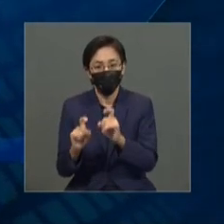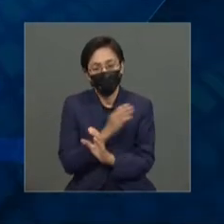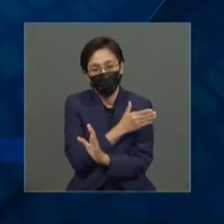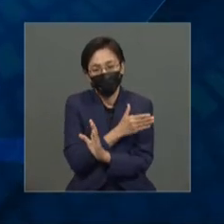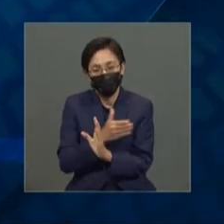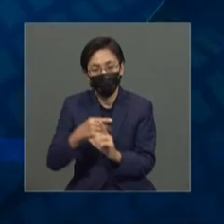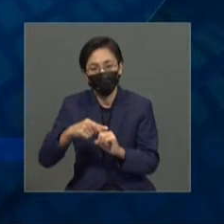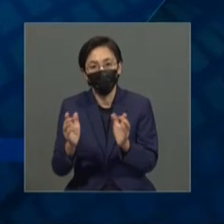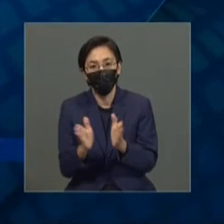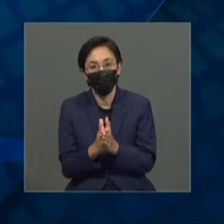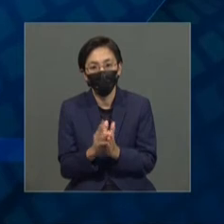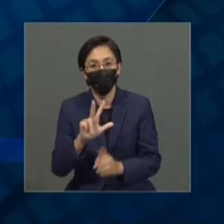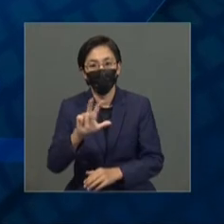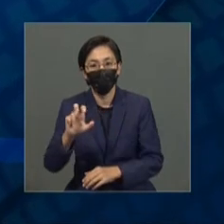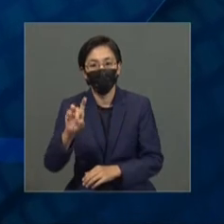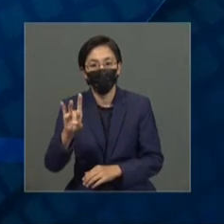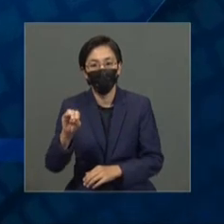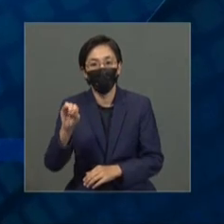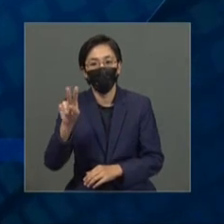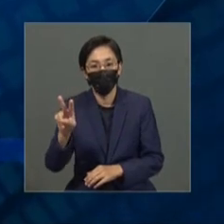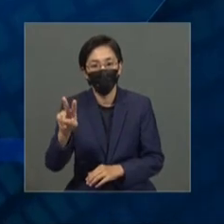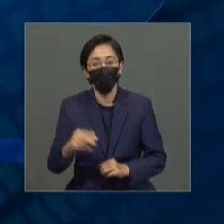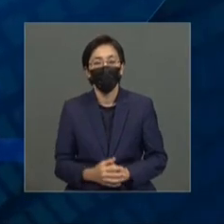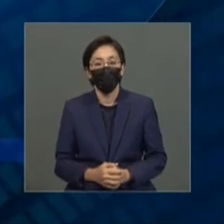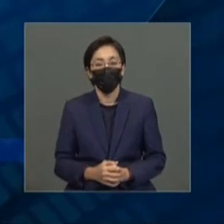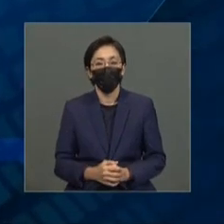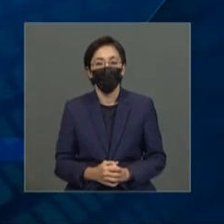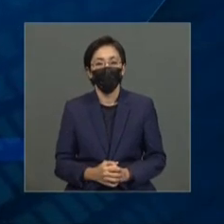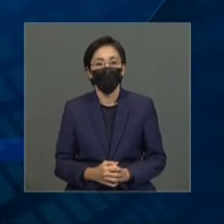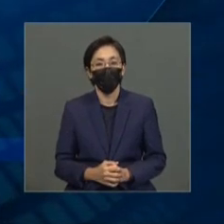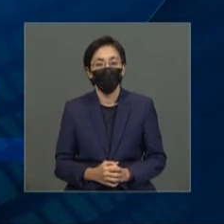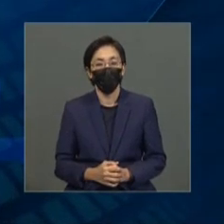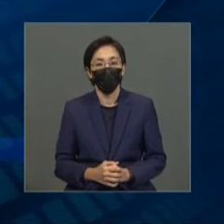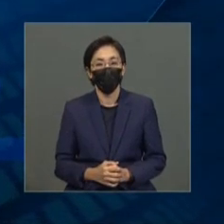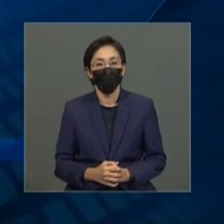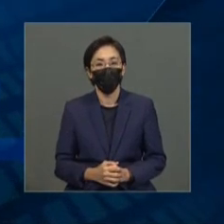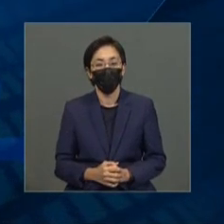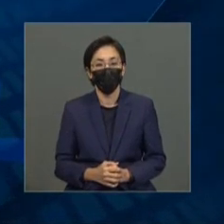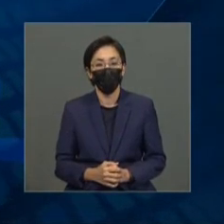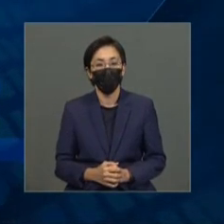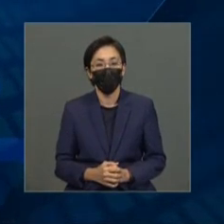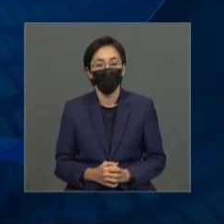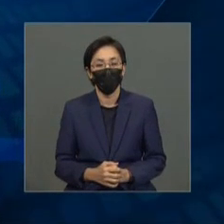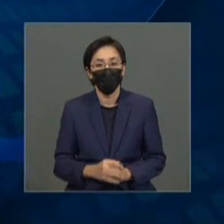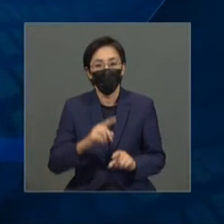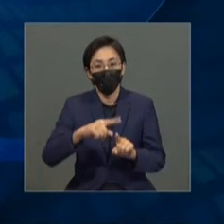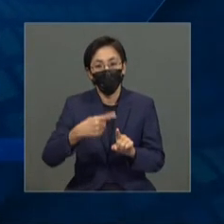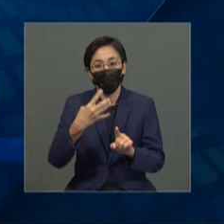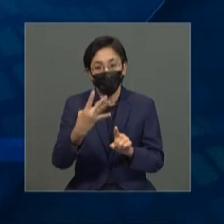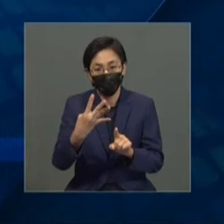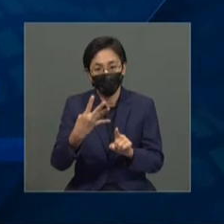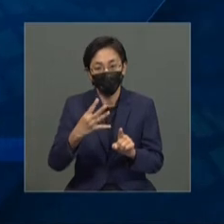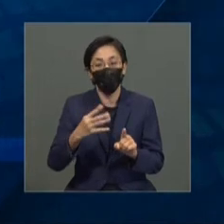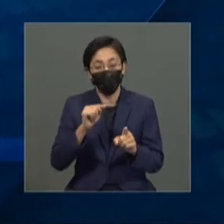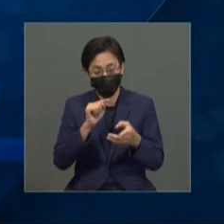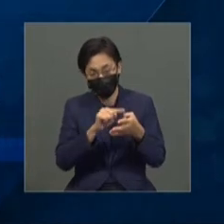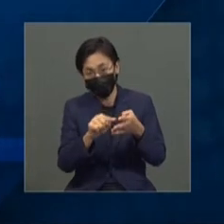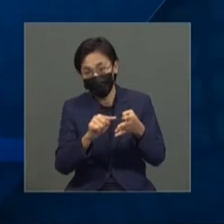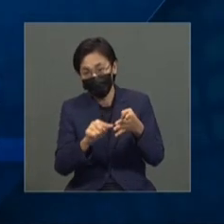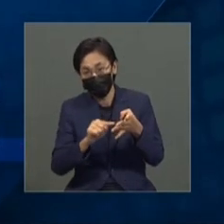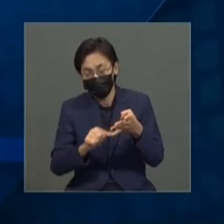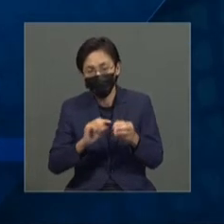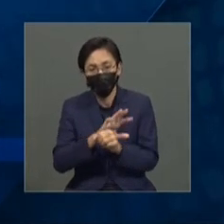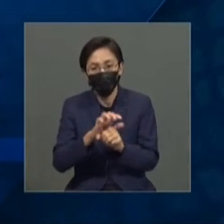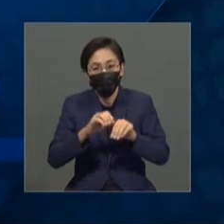ม382คนค่ะในส่วนของการรายงานสำหรับระลอกเดือนเมษายนนะคะจะพบว่า